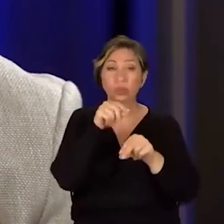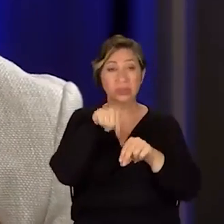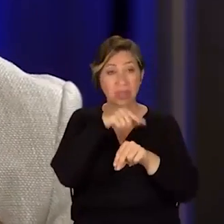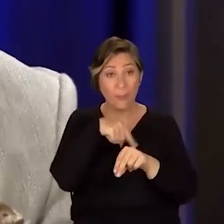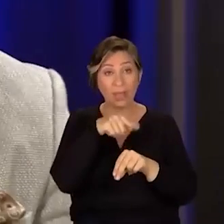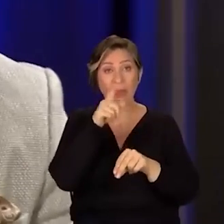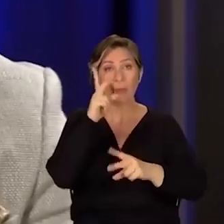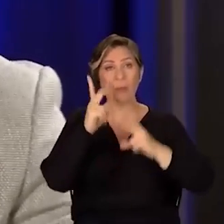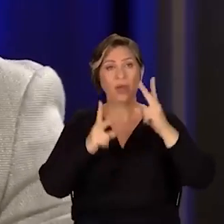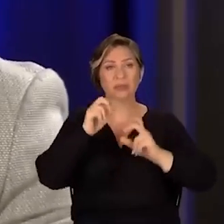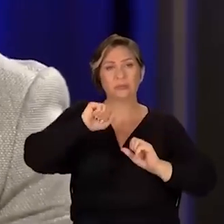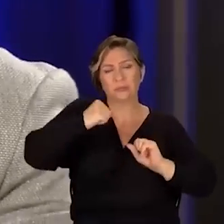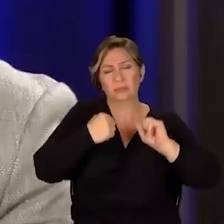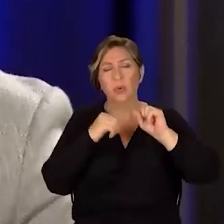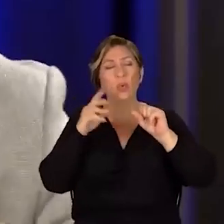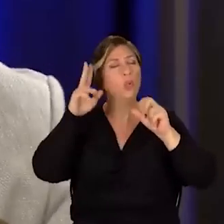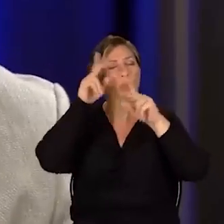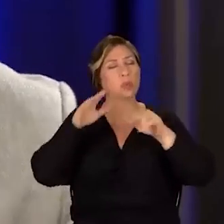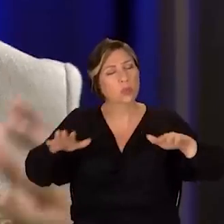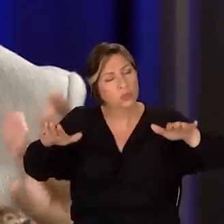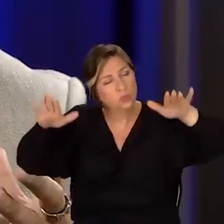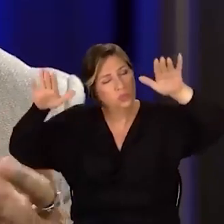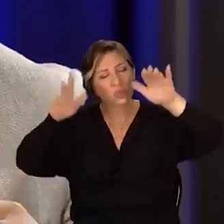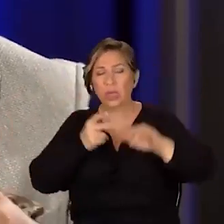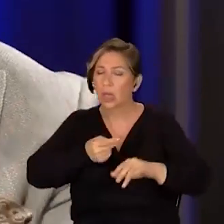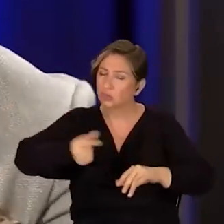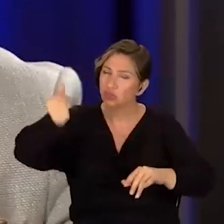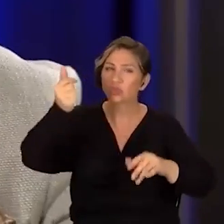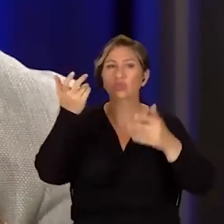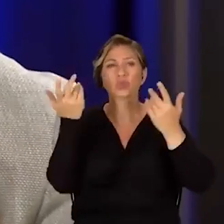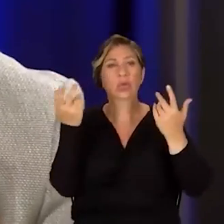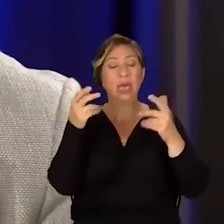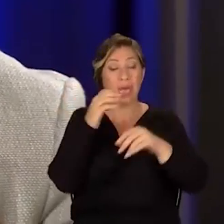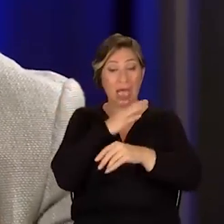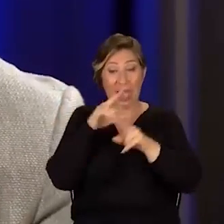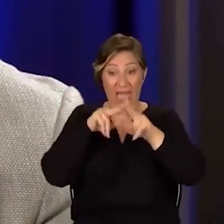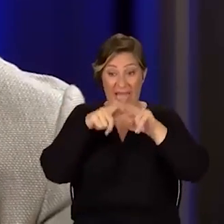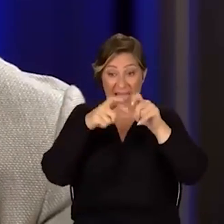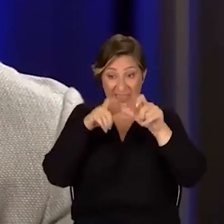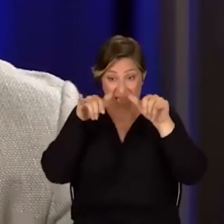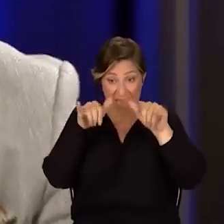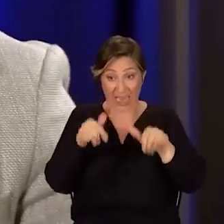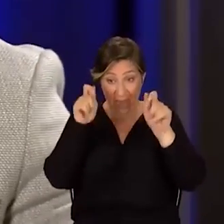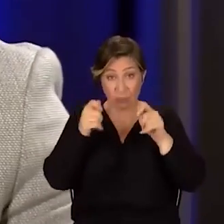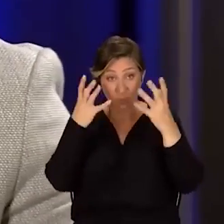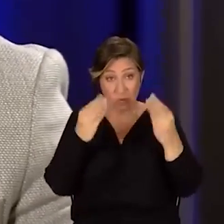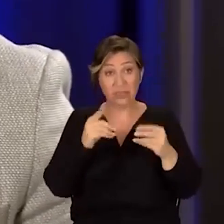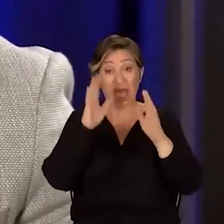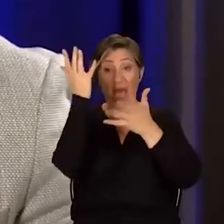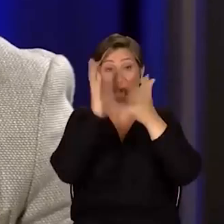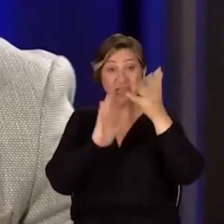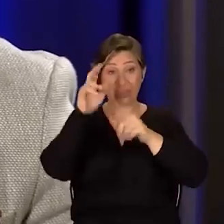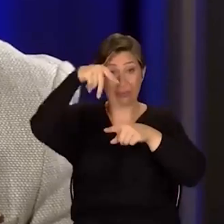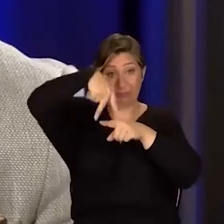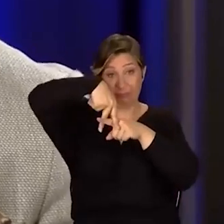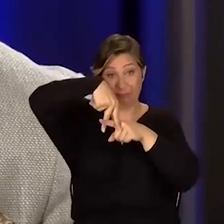siz bir takım hareketler yapıyorsunuz. Rüyanızda uçuyorsunuz, kaçıyorsunuz, şunu yapıyorsunuz. Eğer kaslar da bunlara uyaracak olsaydı, siz ağaçlarda